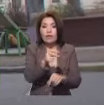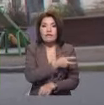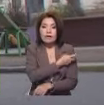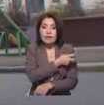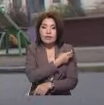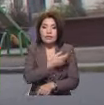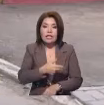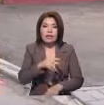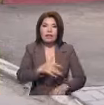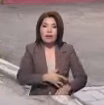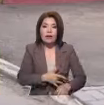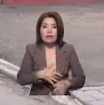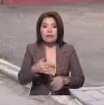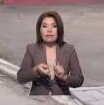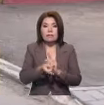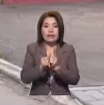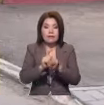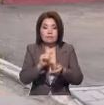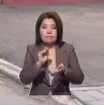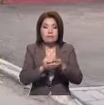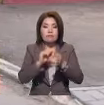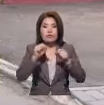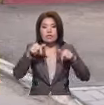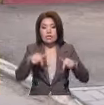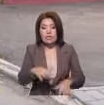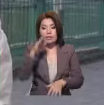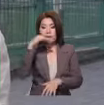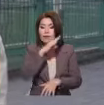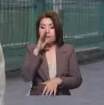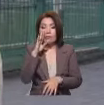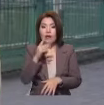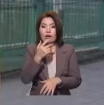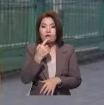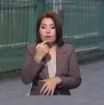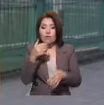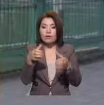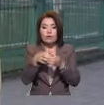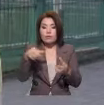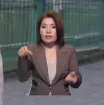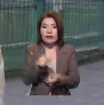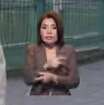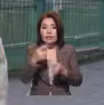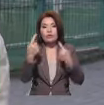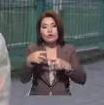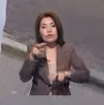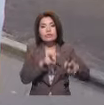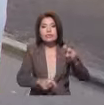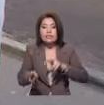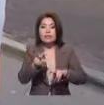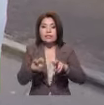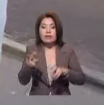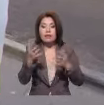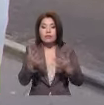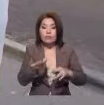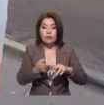бауыр трансплантациясын жасау туралы шешім қабылдайды. Әкесі мен анасының қан тобы сәйкес келмегеннен кейін өзге донор іздеуге мәжбүр болған. Осы